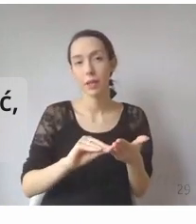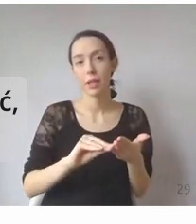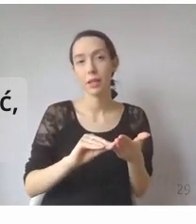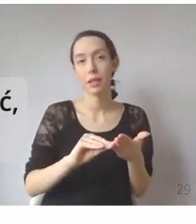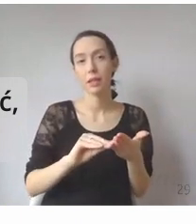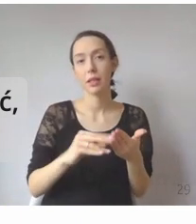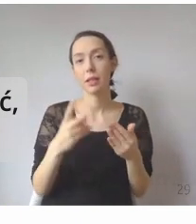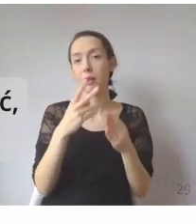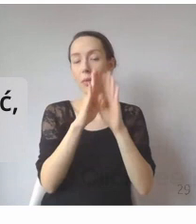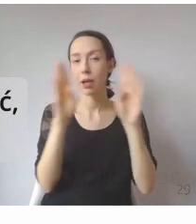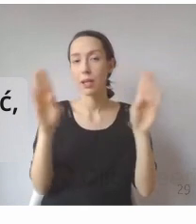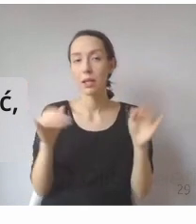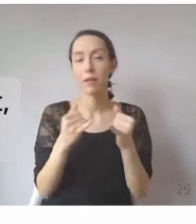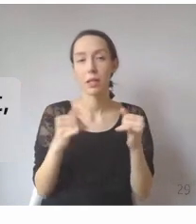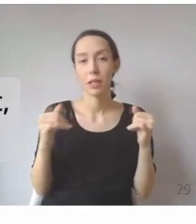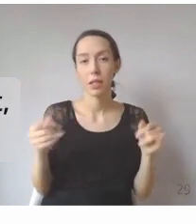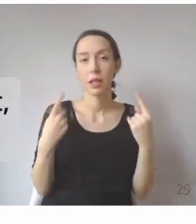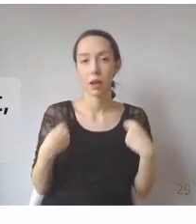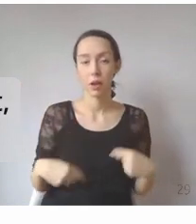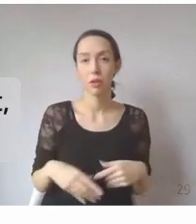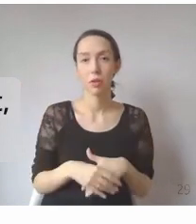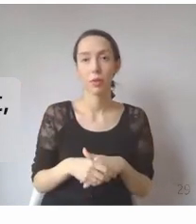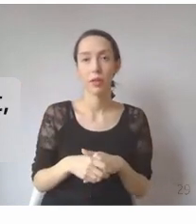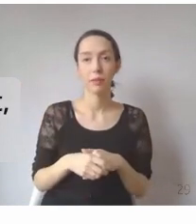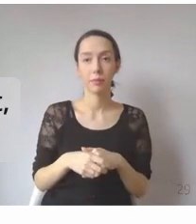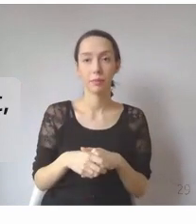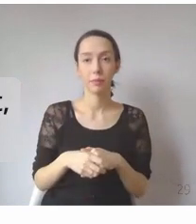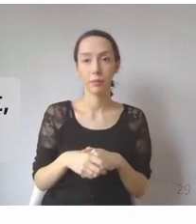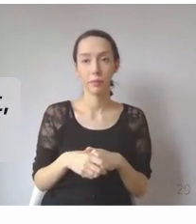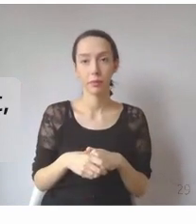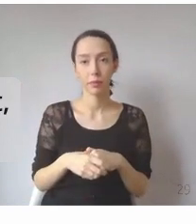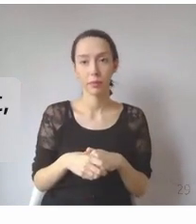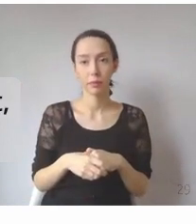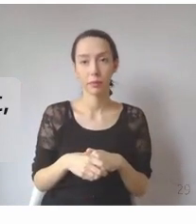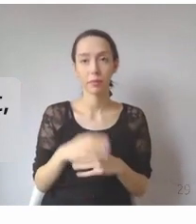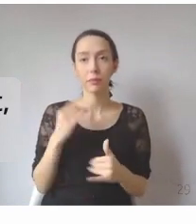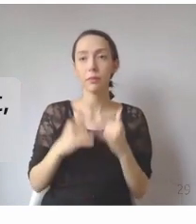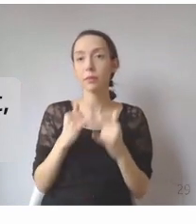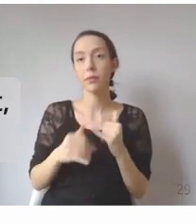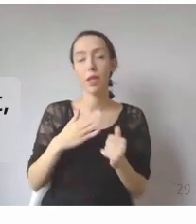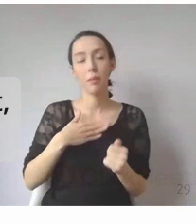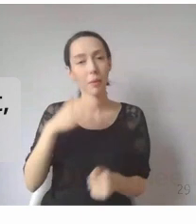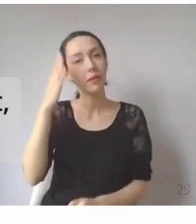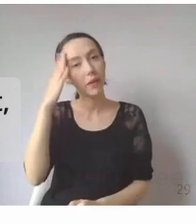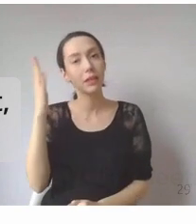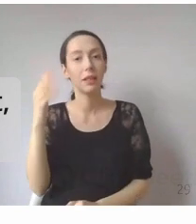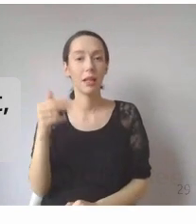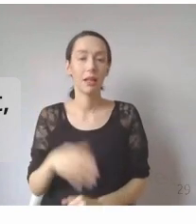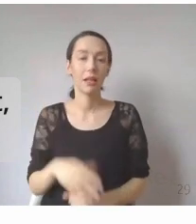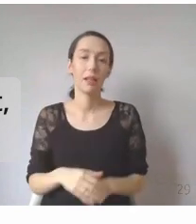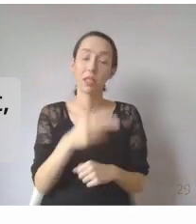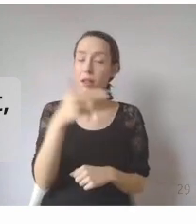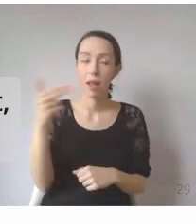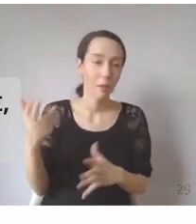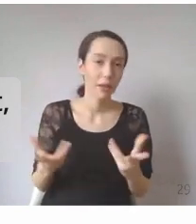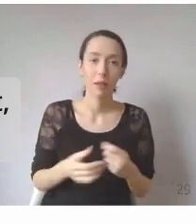polecać publikacje innych osób. Należy też, oczywiście, jeżeli no, macie wiedzę na jakiś temat, no to fajnie też, żebyście